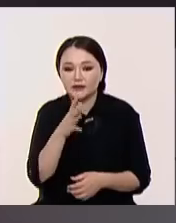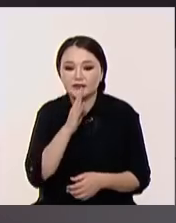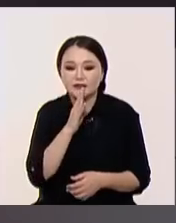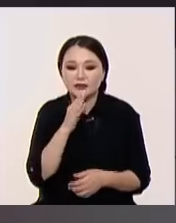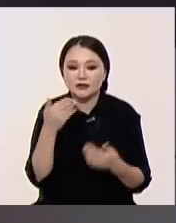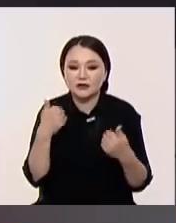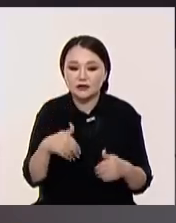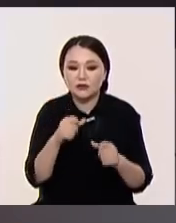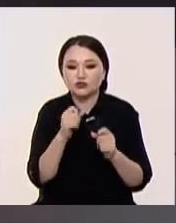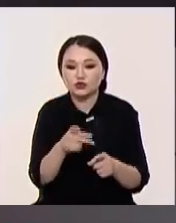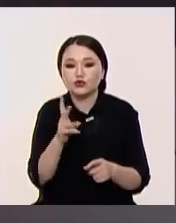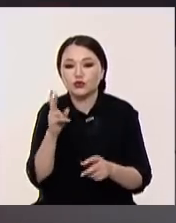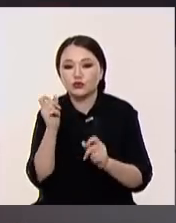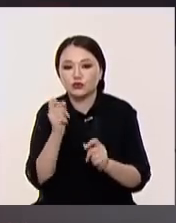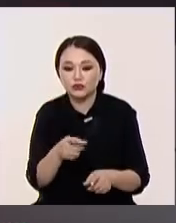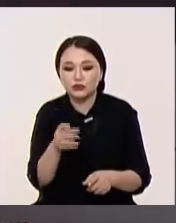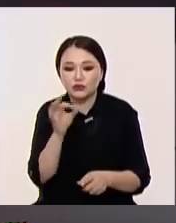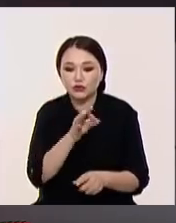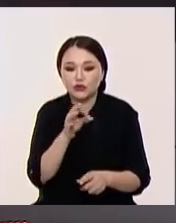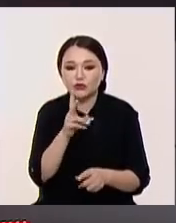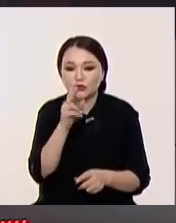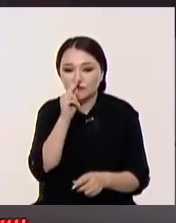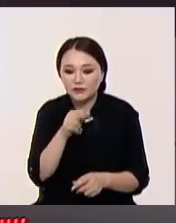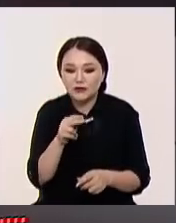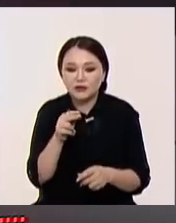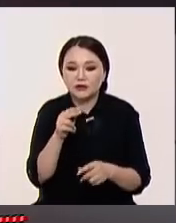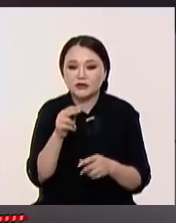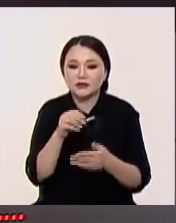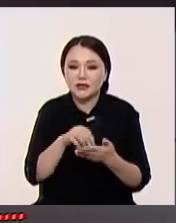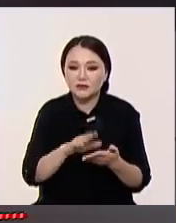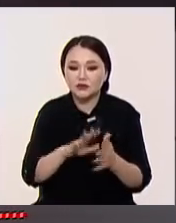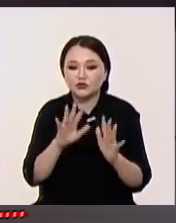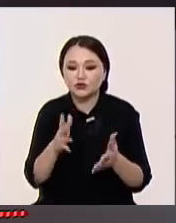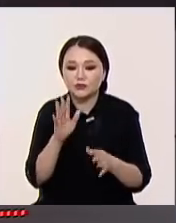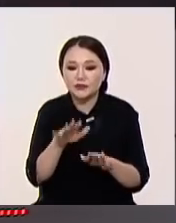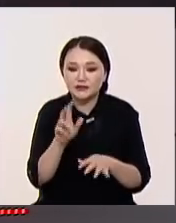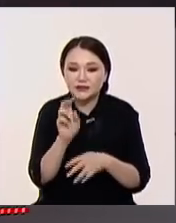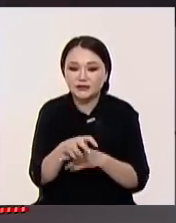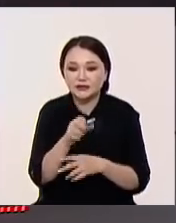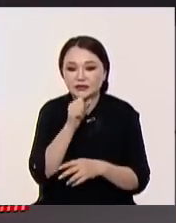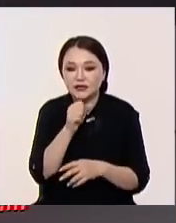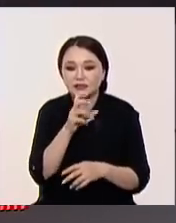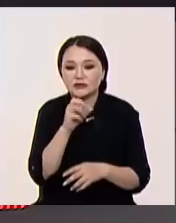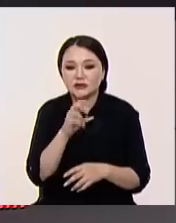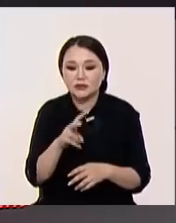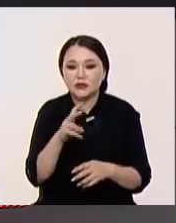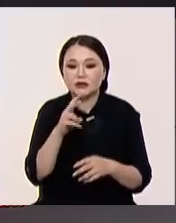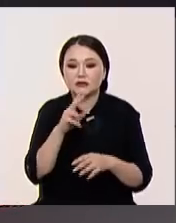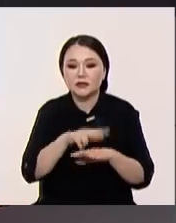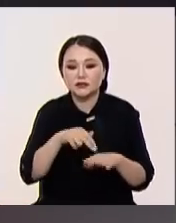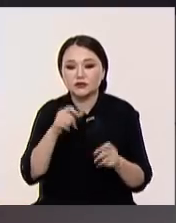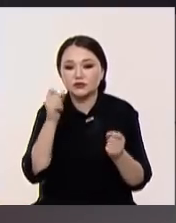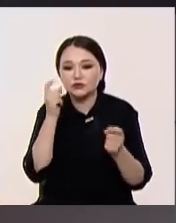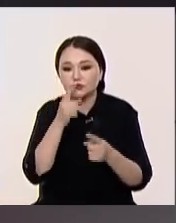баланын мүрдөсүн кокус алаңына ким тастау мүмкүн экен, күдүккө кимдин илинген? Окуя орнуна барып кайткан әріптесім Самал Кабышева кызылорда органына